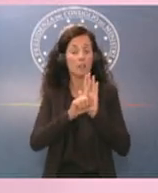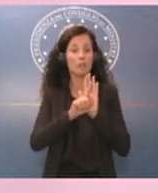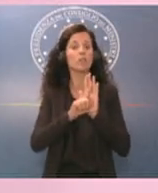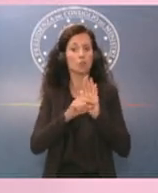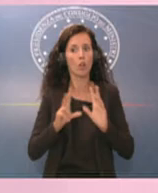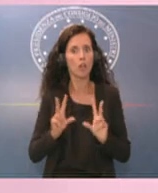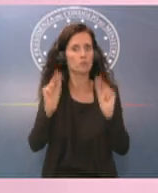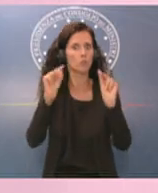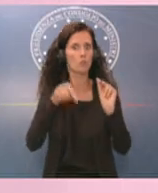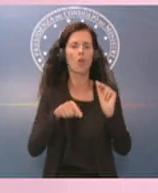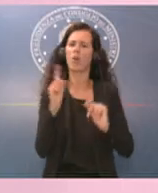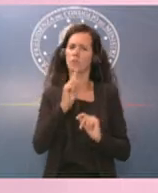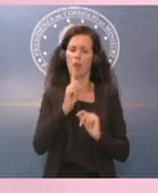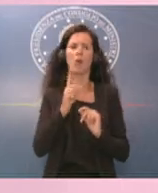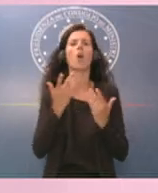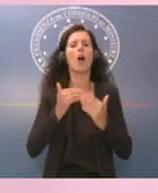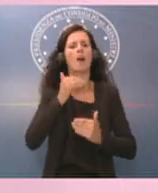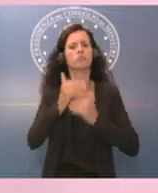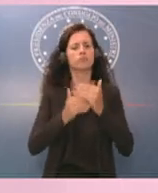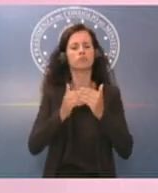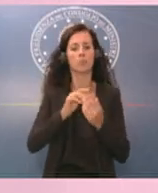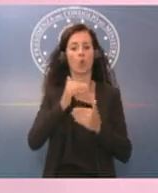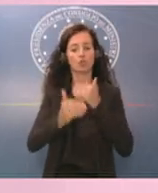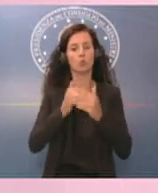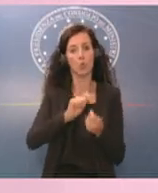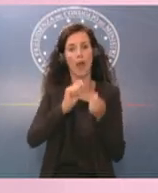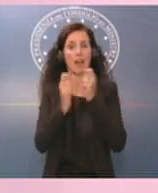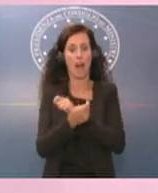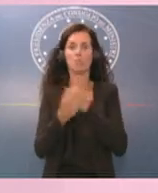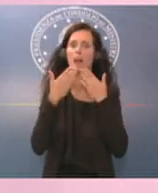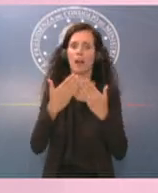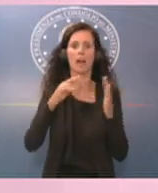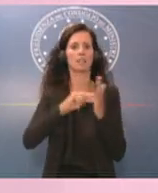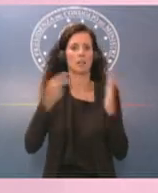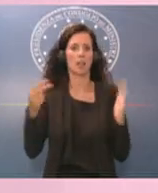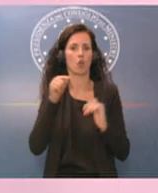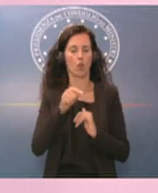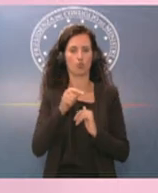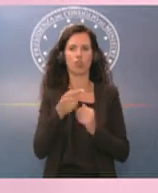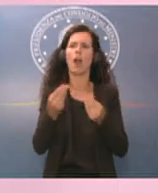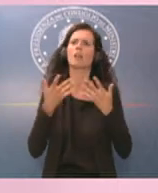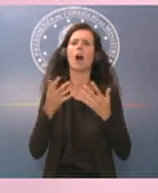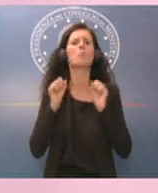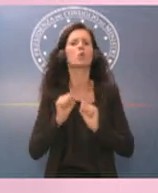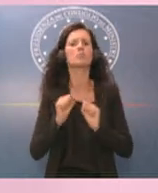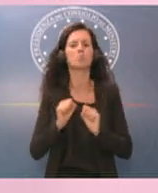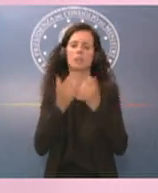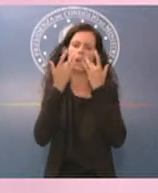un'innovazione nel cambiamento delle procedure, grazie alla tecnologia, che consentono proprio di